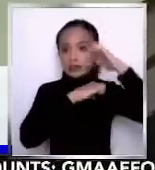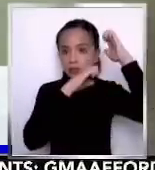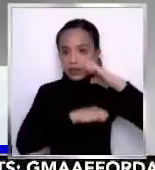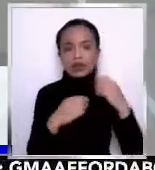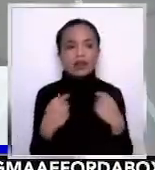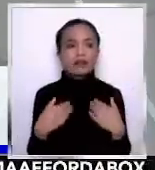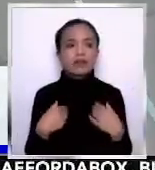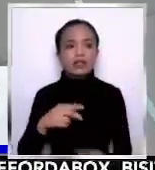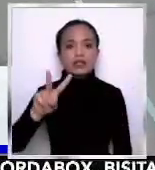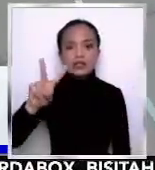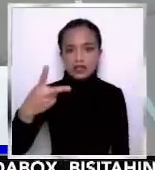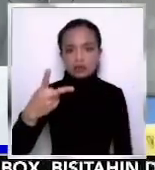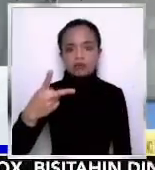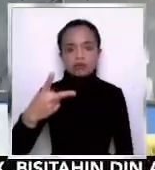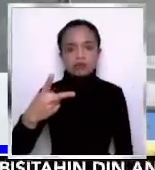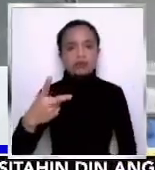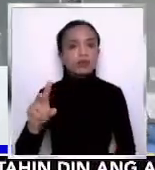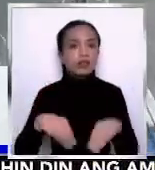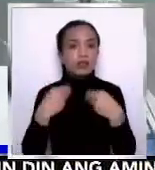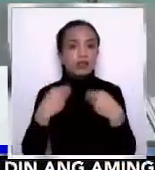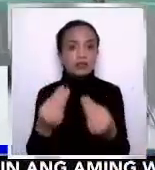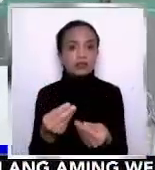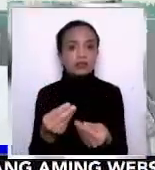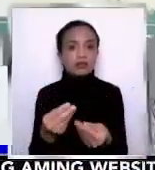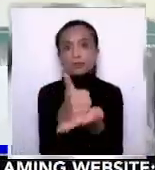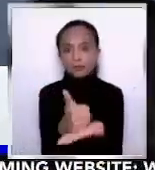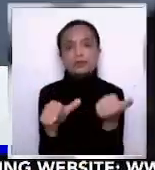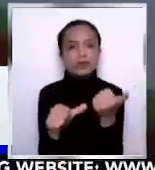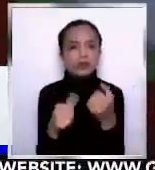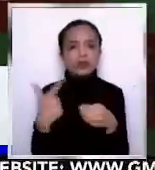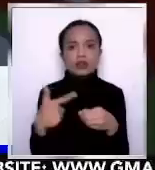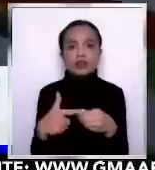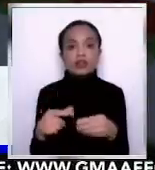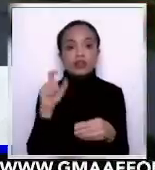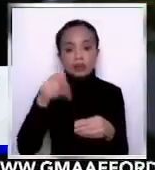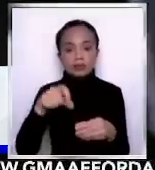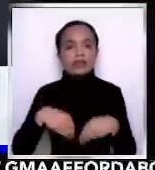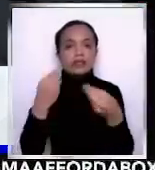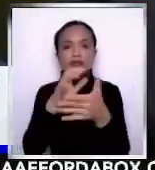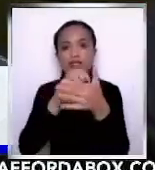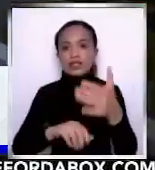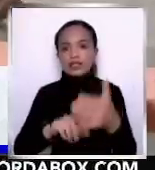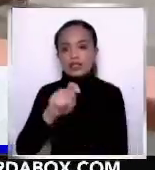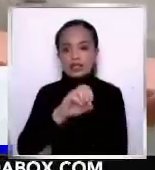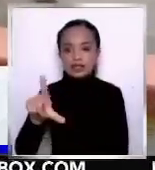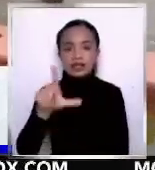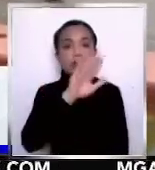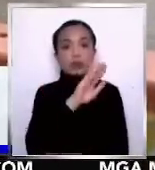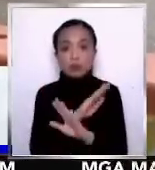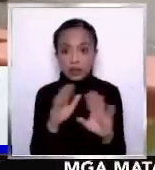fuel subsidy. Mungkahin naman ang mga bus operators magbigay ng discount sa toll at huwag munang hulihin kung hindi